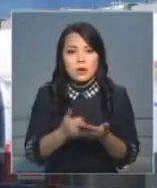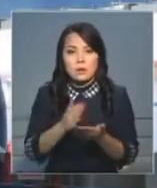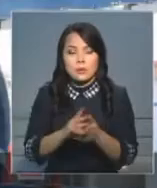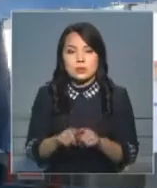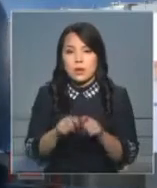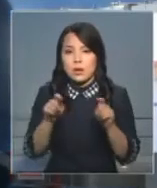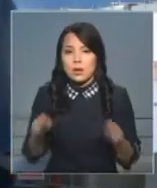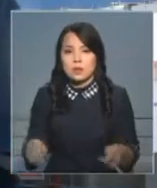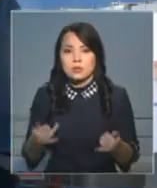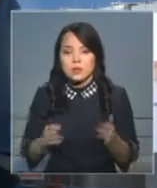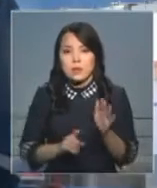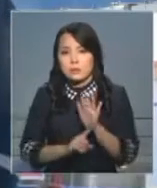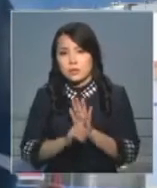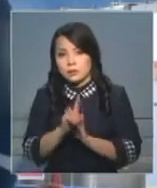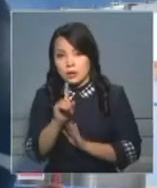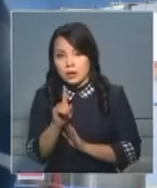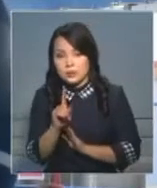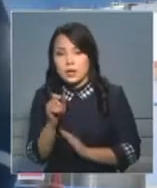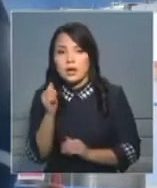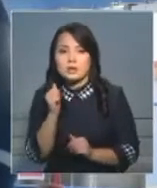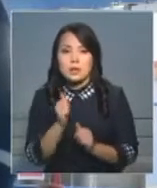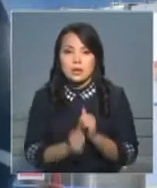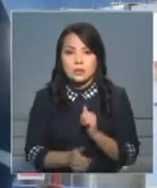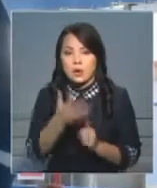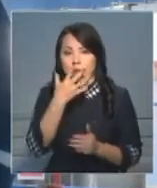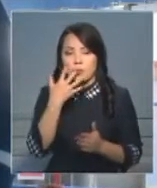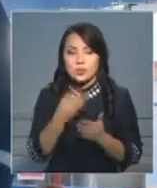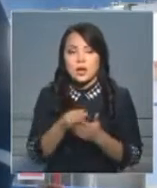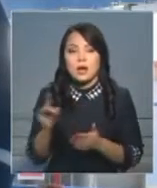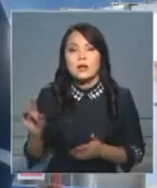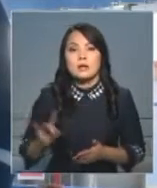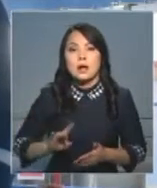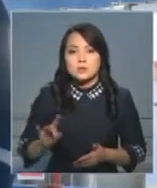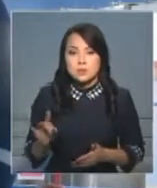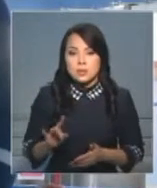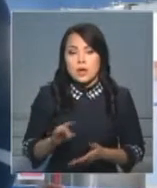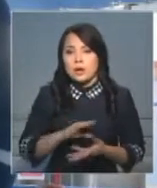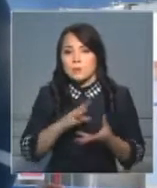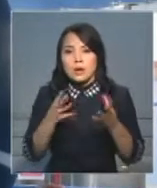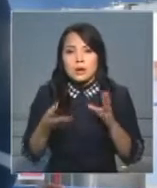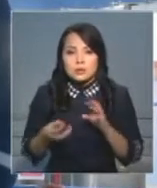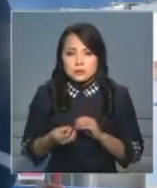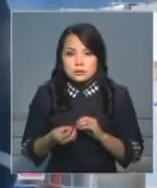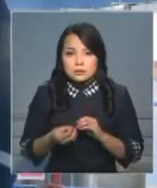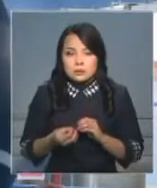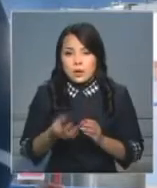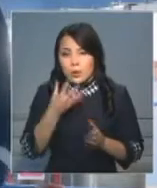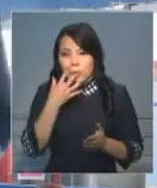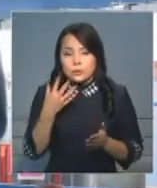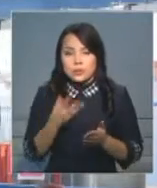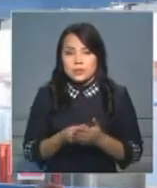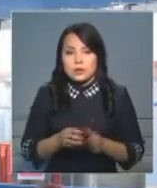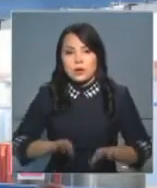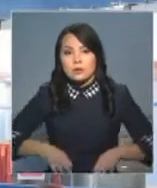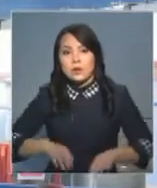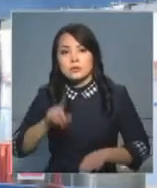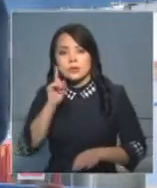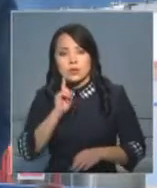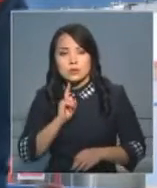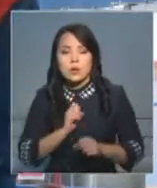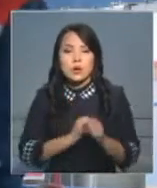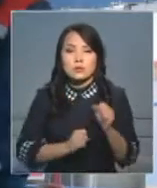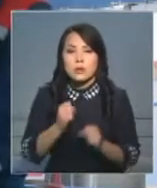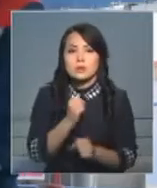жинадық, нөлінен бастап. Әр ерінің өзінің размерін бәрін. Өзінің жүру несі